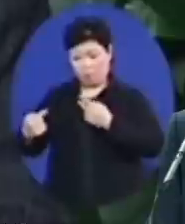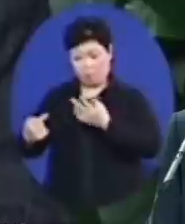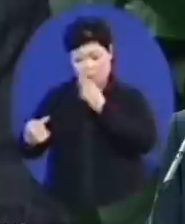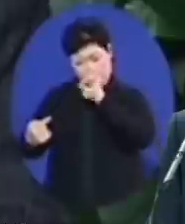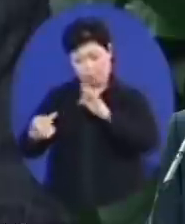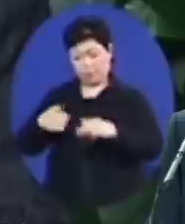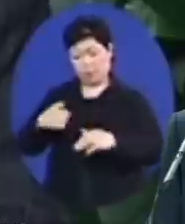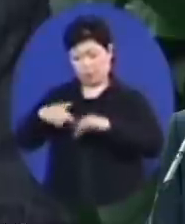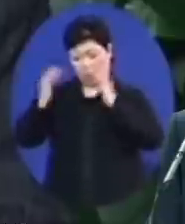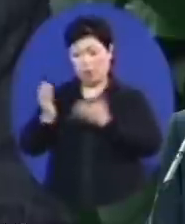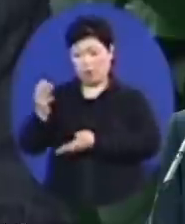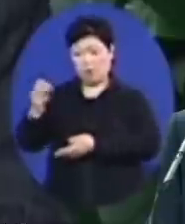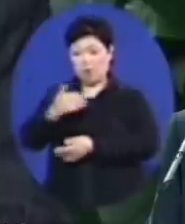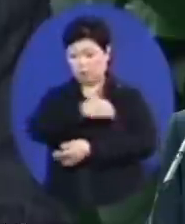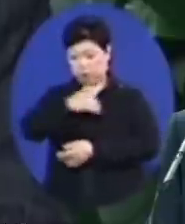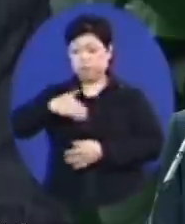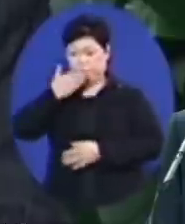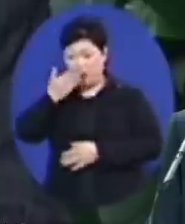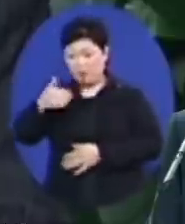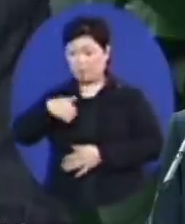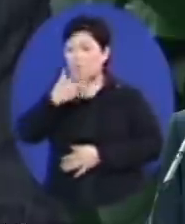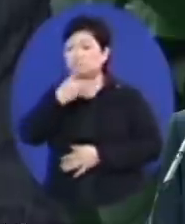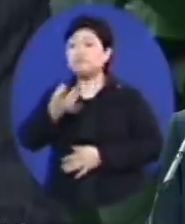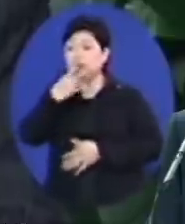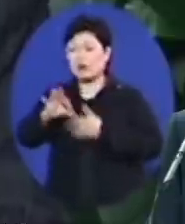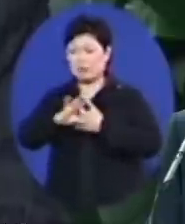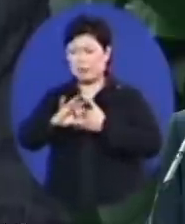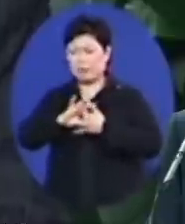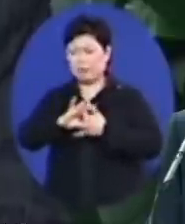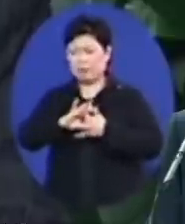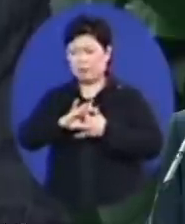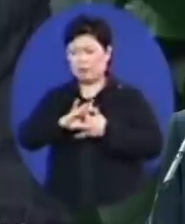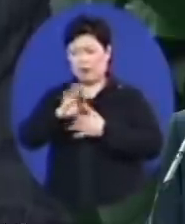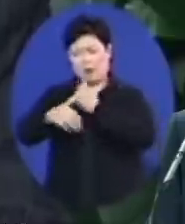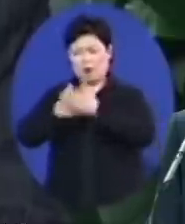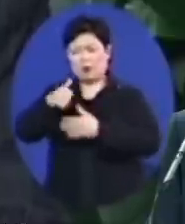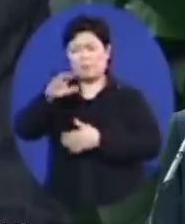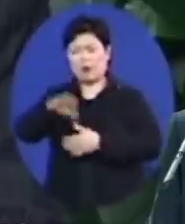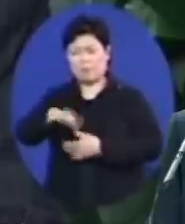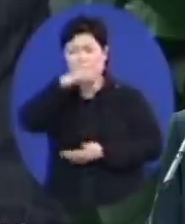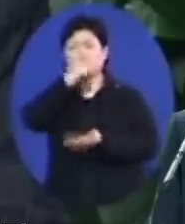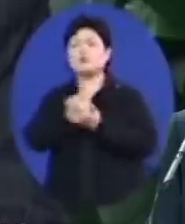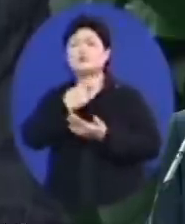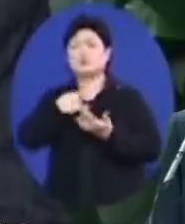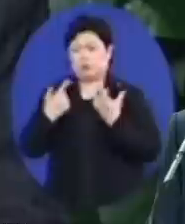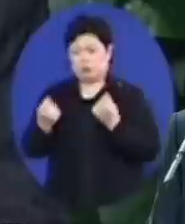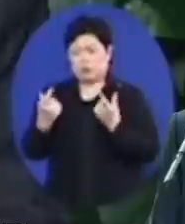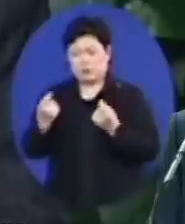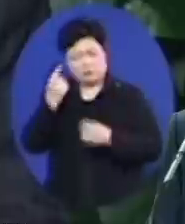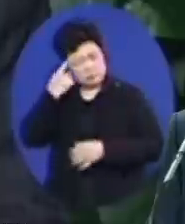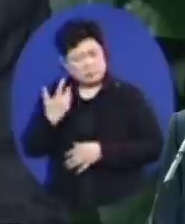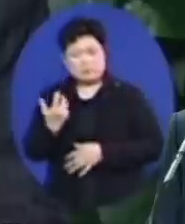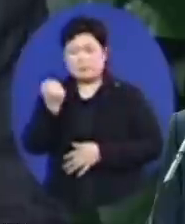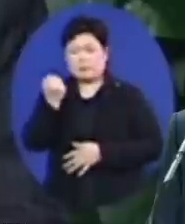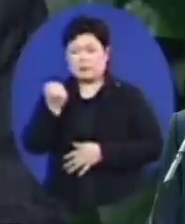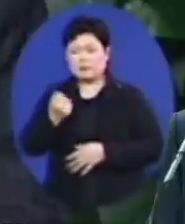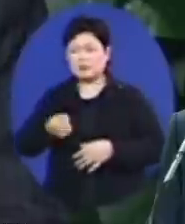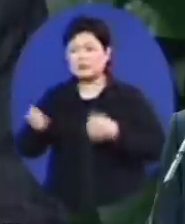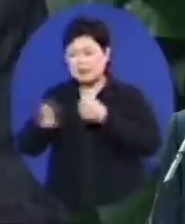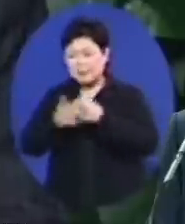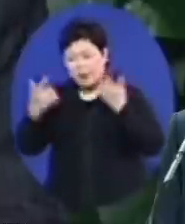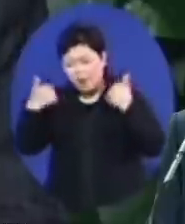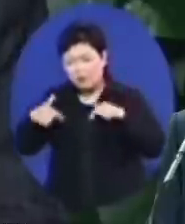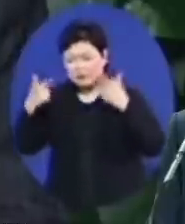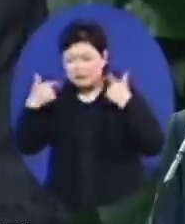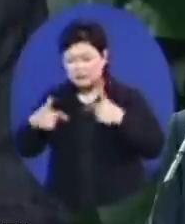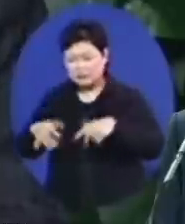것 다 가졌는데 내가 불행하면 안 될 하나님께 범죄하는 것이 되고 만다고 생각되는 것입니다. 언제든지 그들을